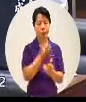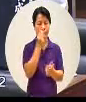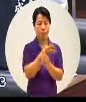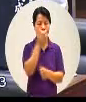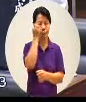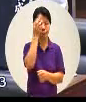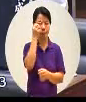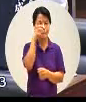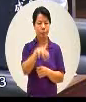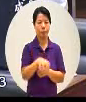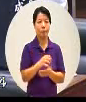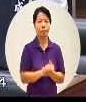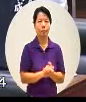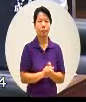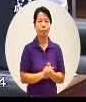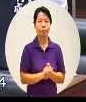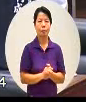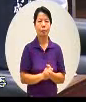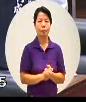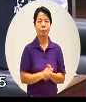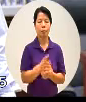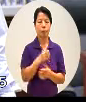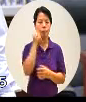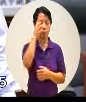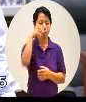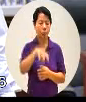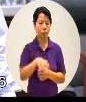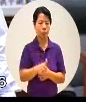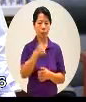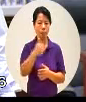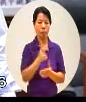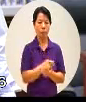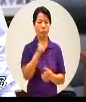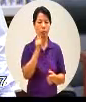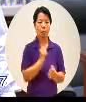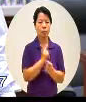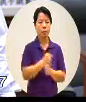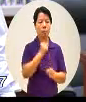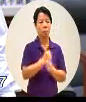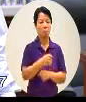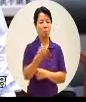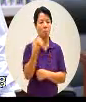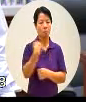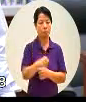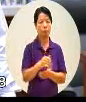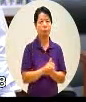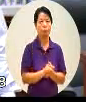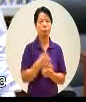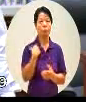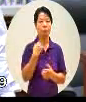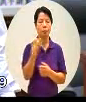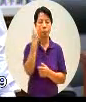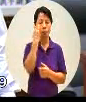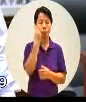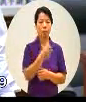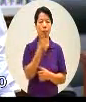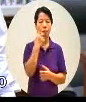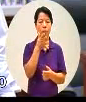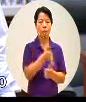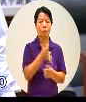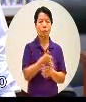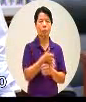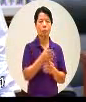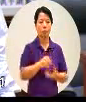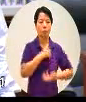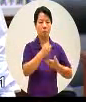是咧，啊，你是咱观光局长伊的执行力不足啊，是安那？你说顾问的建议这么好？而